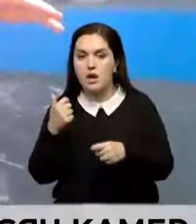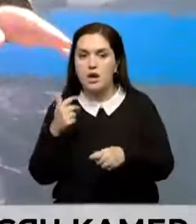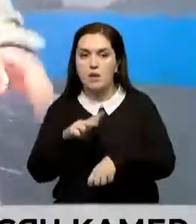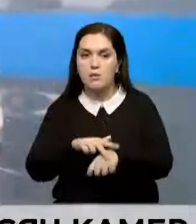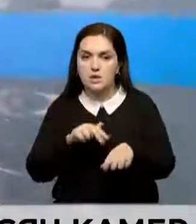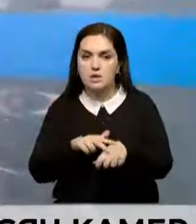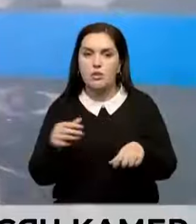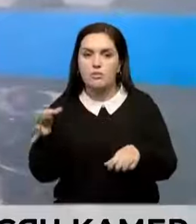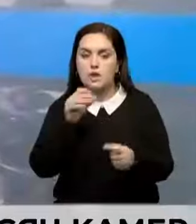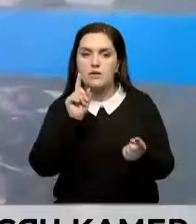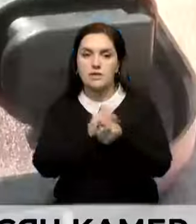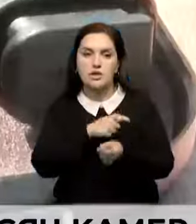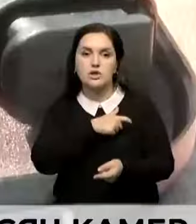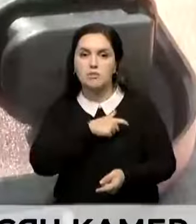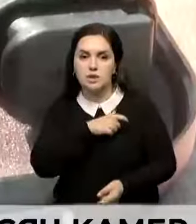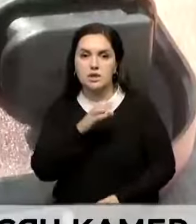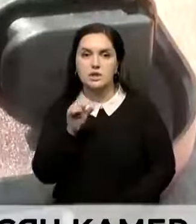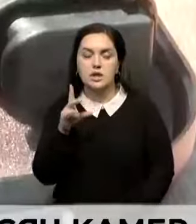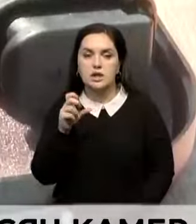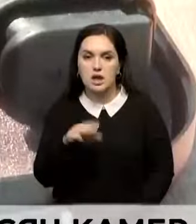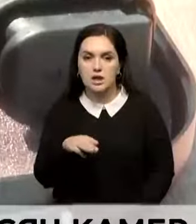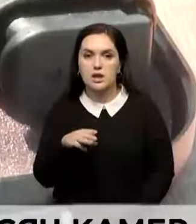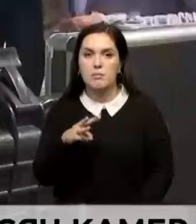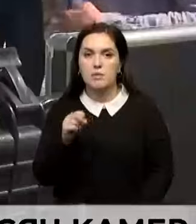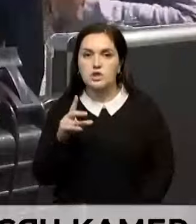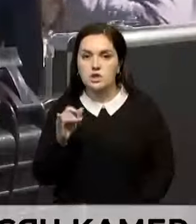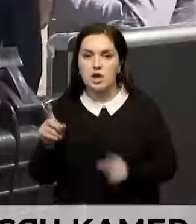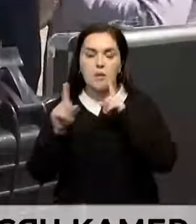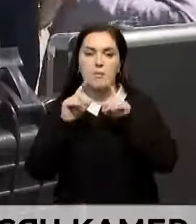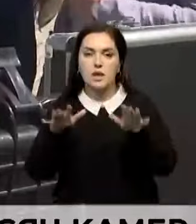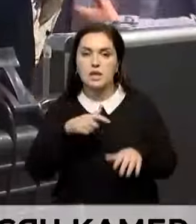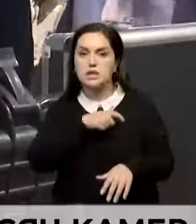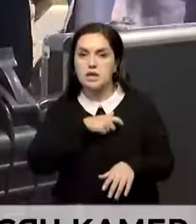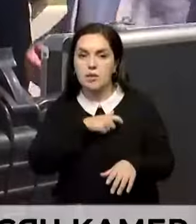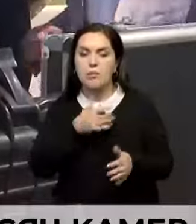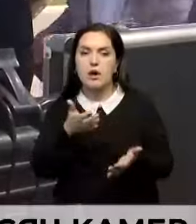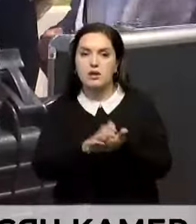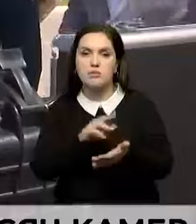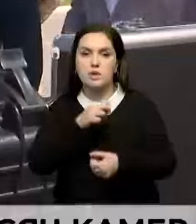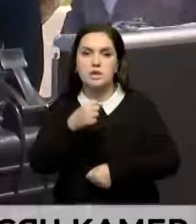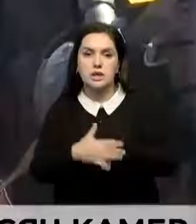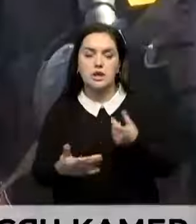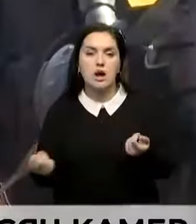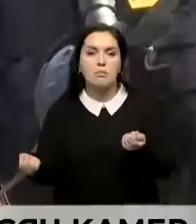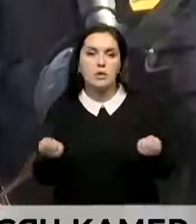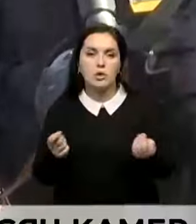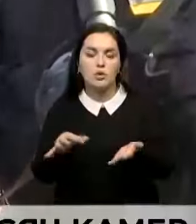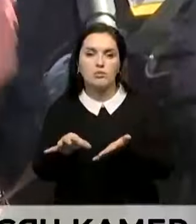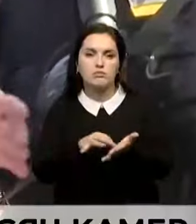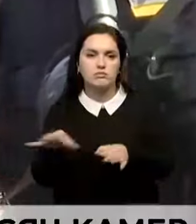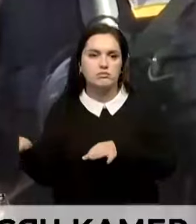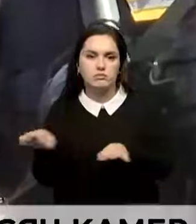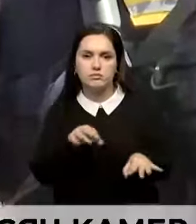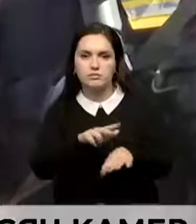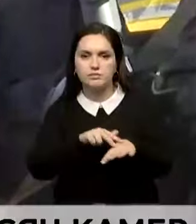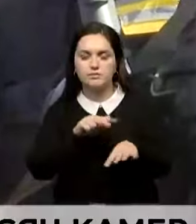заявил главный полицейский области на встрече с депутатами Сената и Мажилиса парламента. Депутаты также ознакомились с работой Центра оперативного